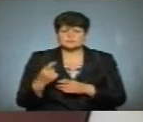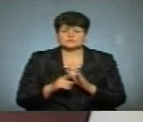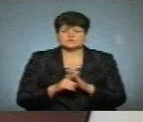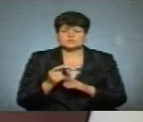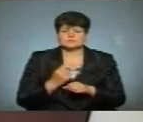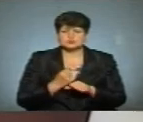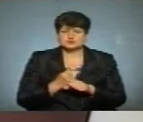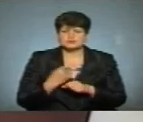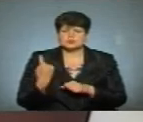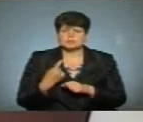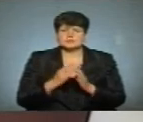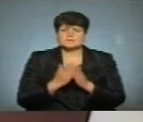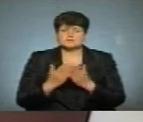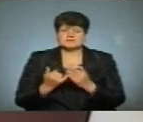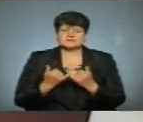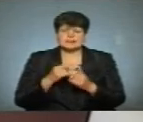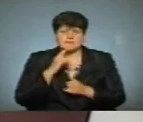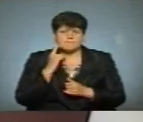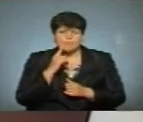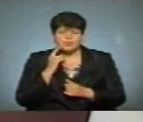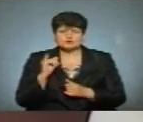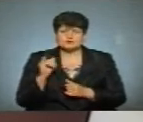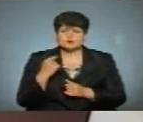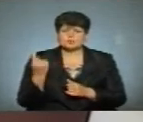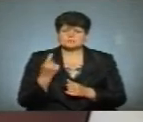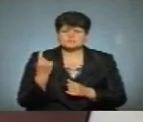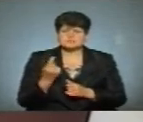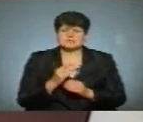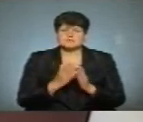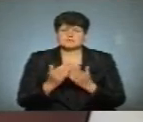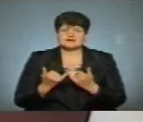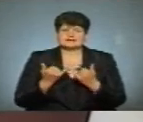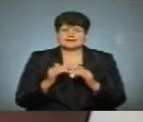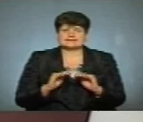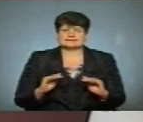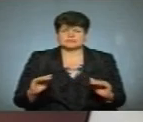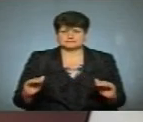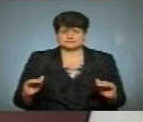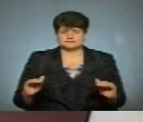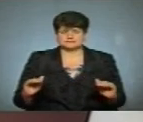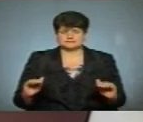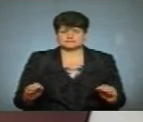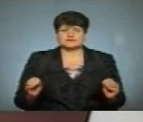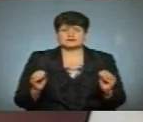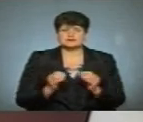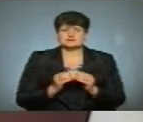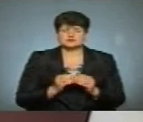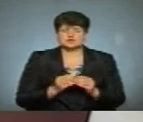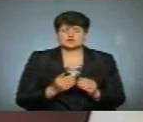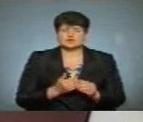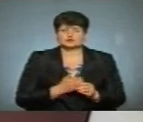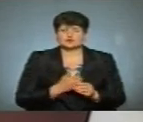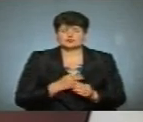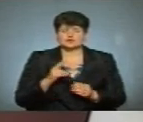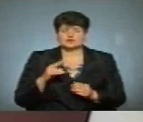запрацювали також обласна бібліотека для молоді та обласна бібліотека для дітей. 10 добровольців-рятувальників з